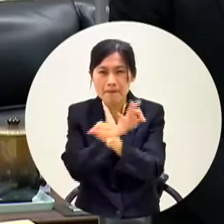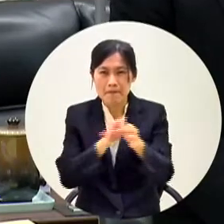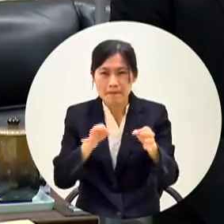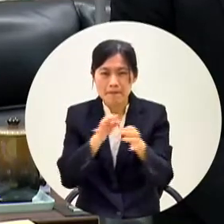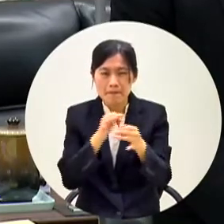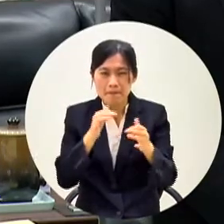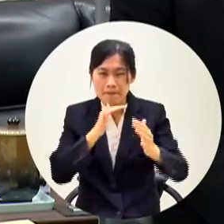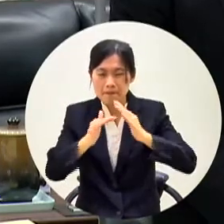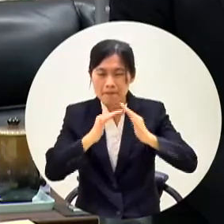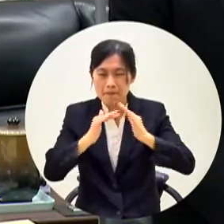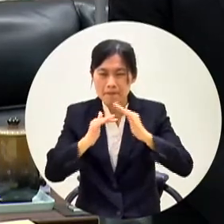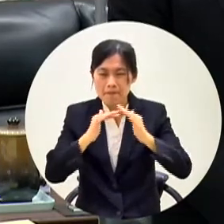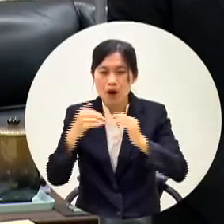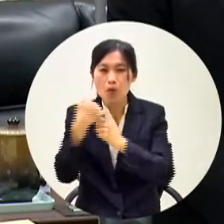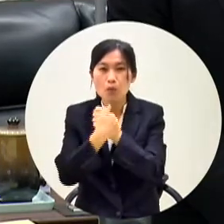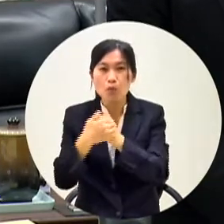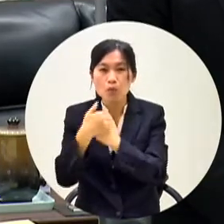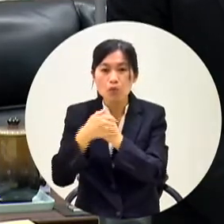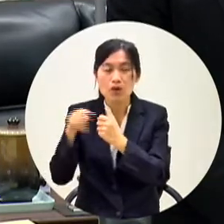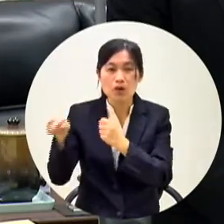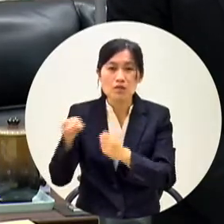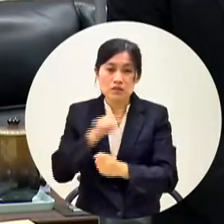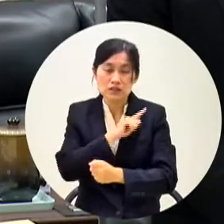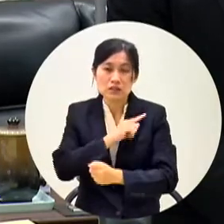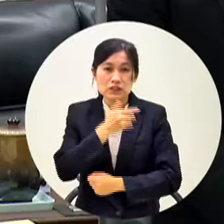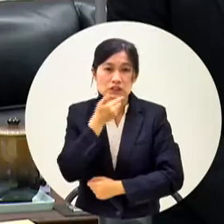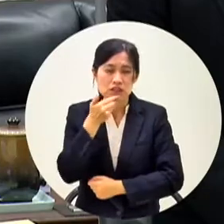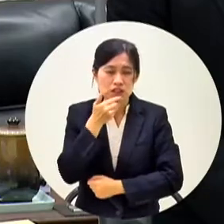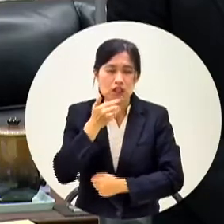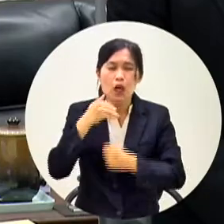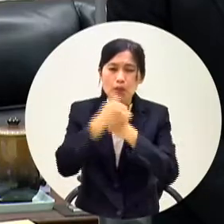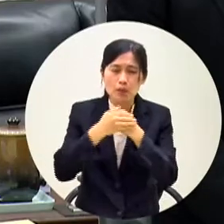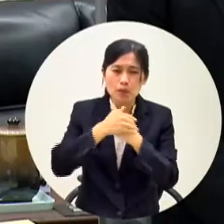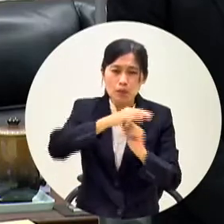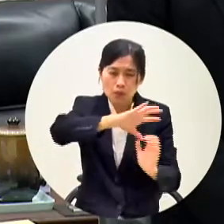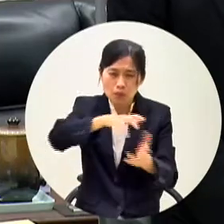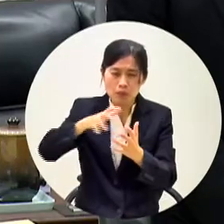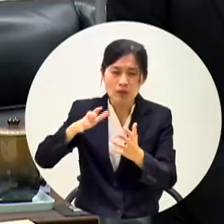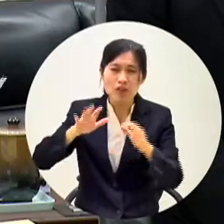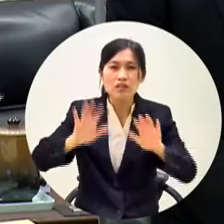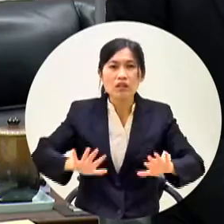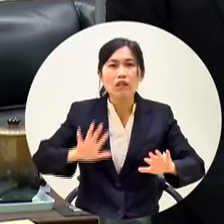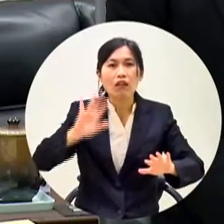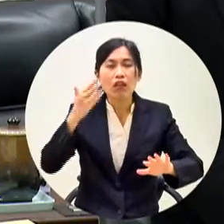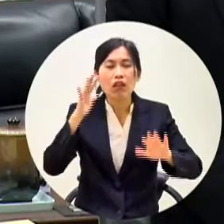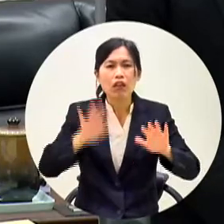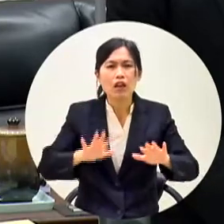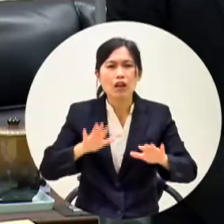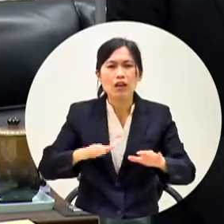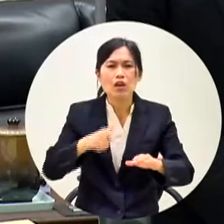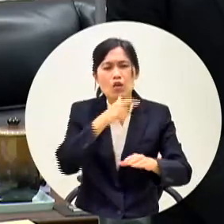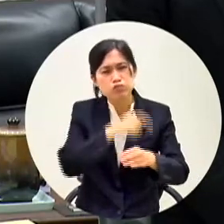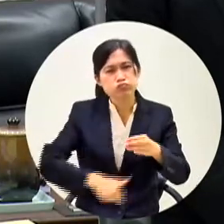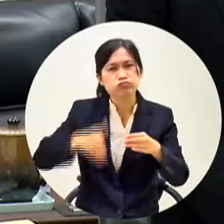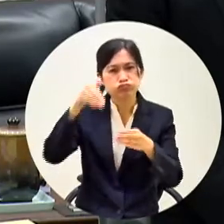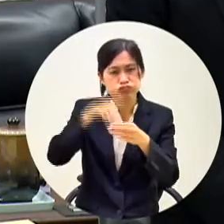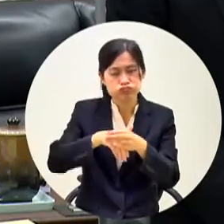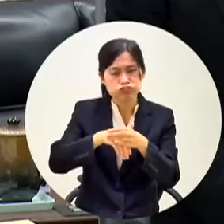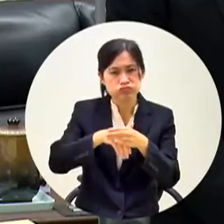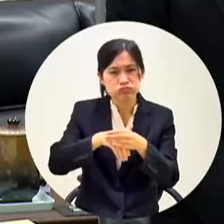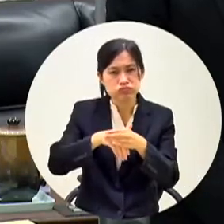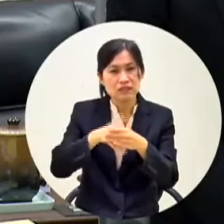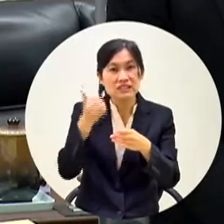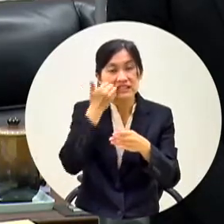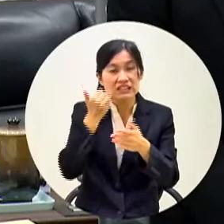全球安全的秩序。但是呢，这次美国总统大选，目前看起来应该就是拜登当选了。